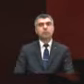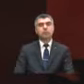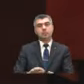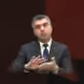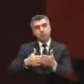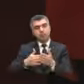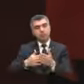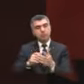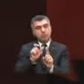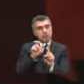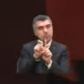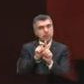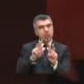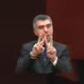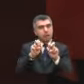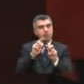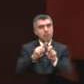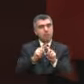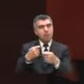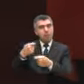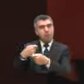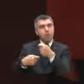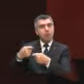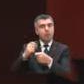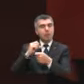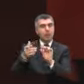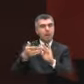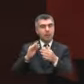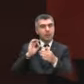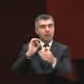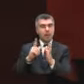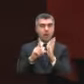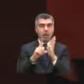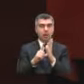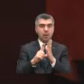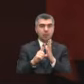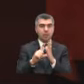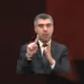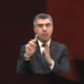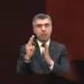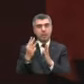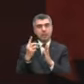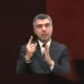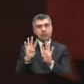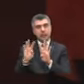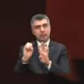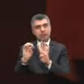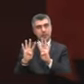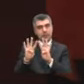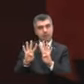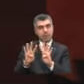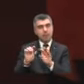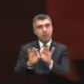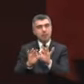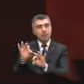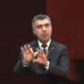خالية لمراقبة المواقع التجارية الإلكترونية في ظل مقتضيات القانون رقم 3108 القاضي بتحديد التدابير